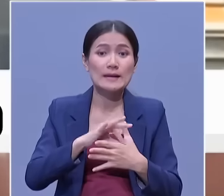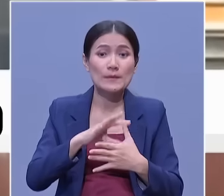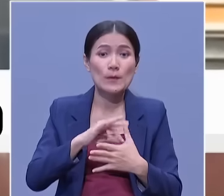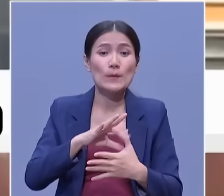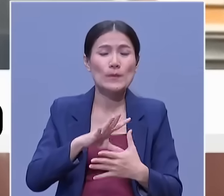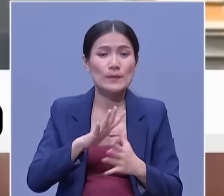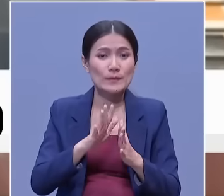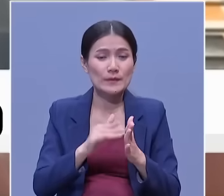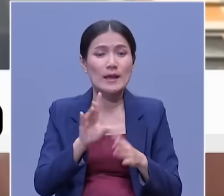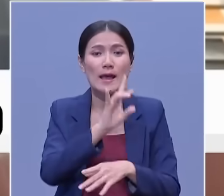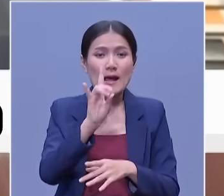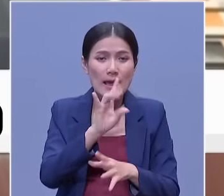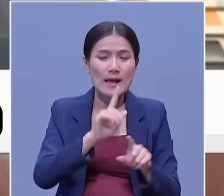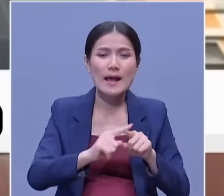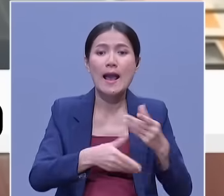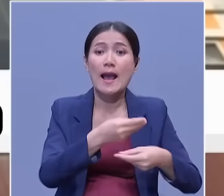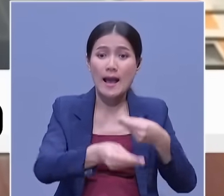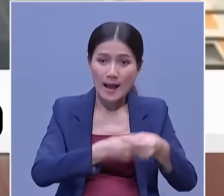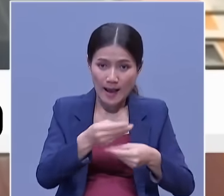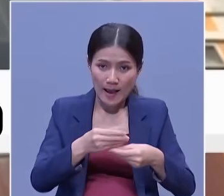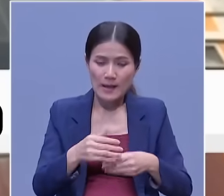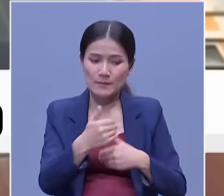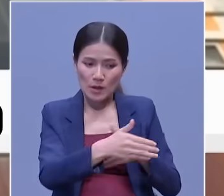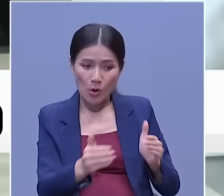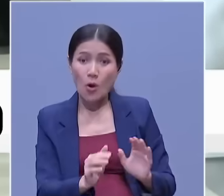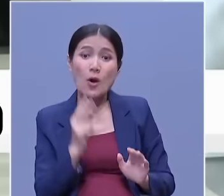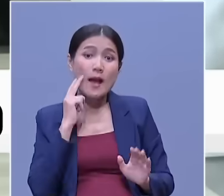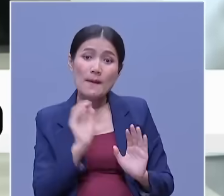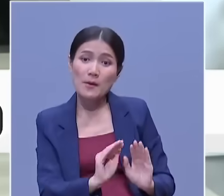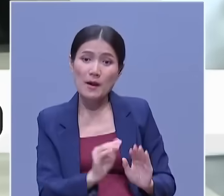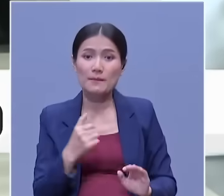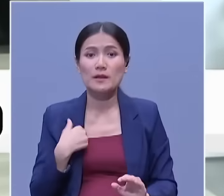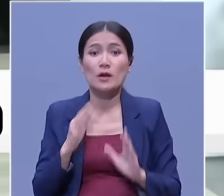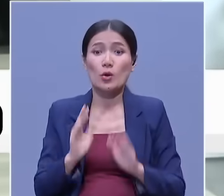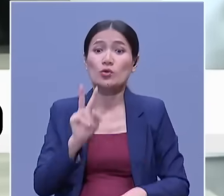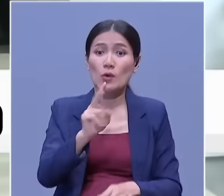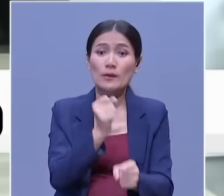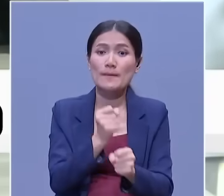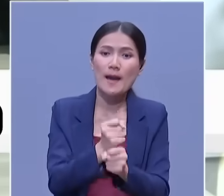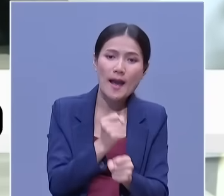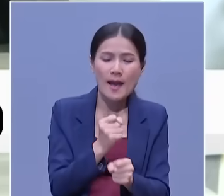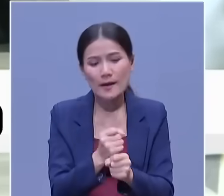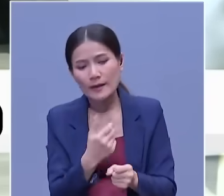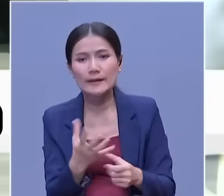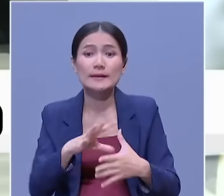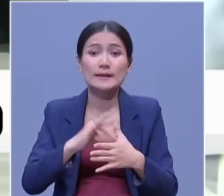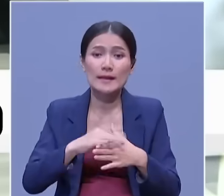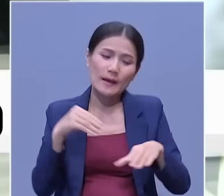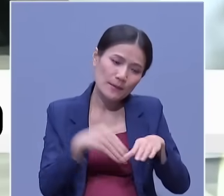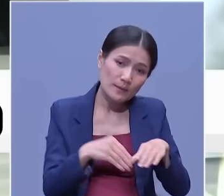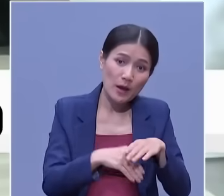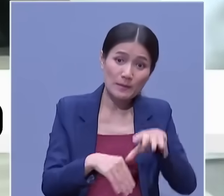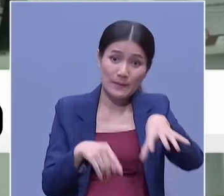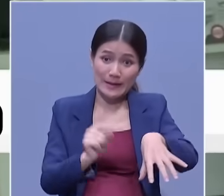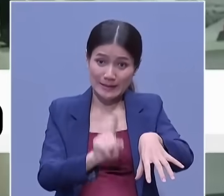ลแล้วก็มีตู้แช่แข็งอยู่หลังร้านไปเจอพนักงาน2คนกำลังแพ็คเนื้อสัตว์ใส่แพ็คเกจของทางบริษัทส่วนอาคารอี